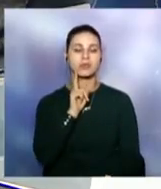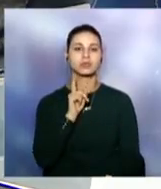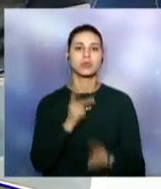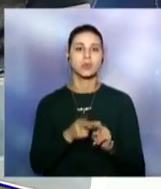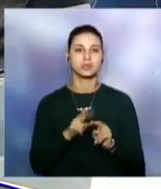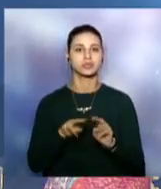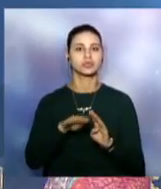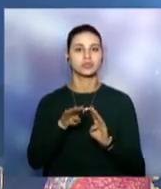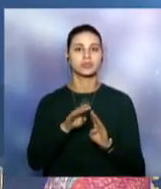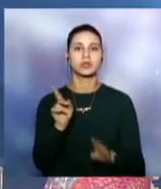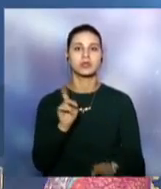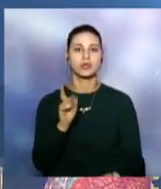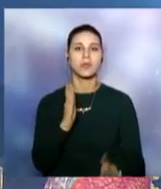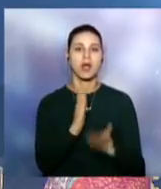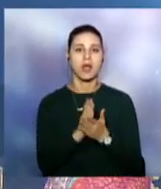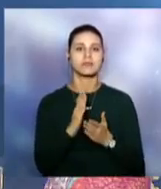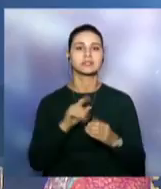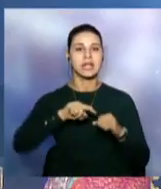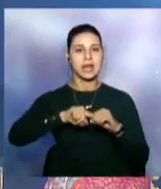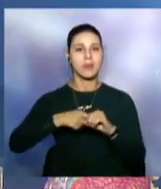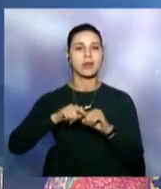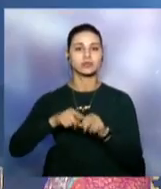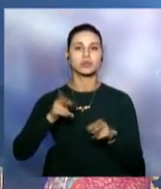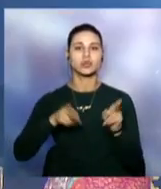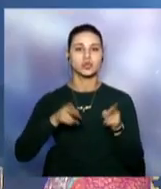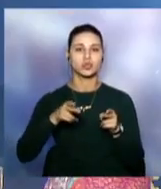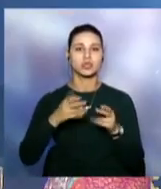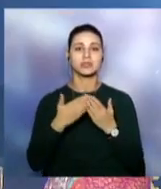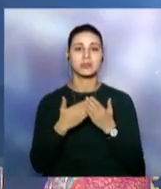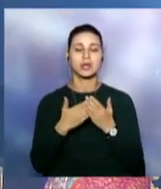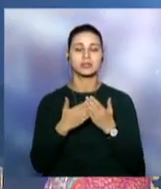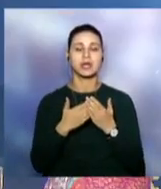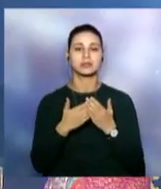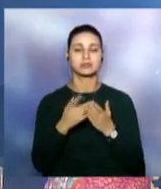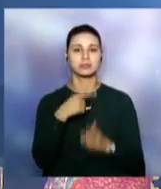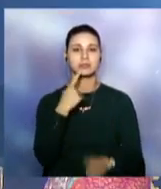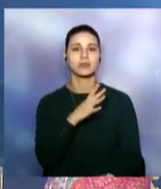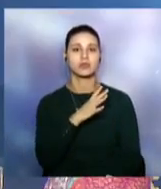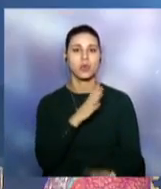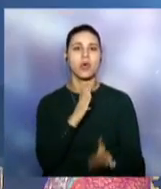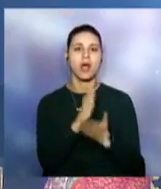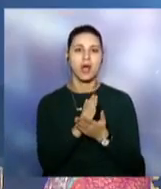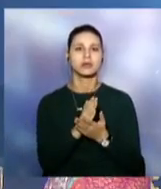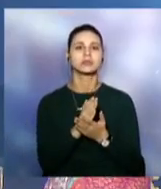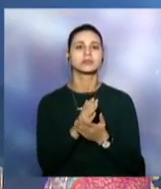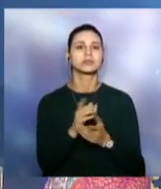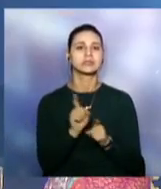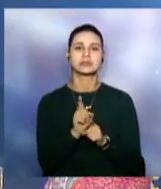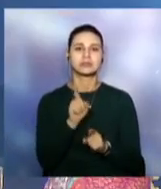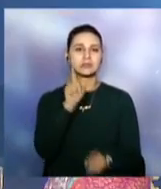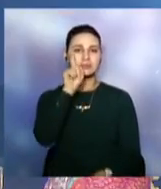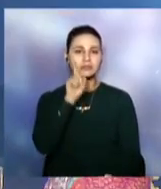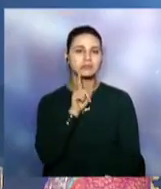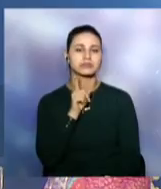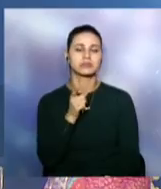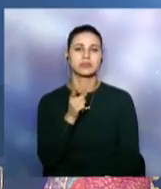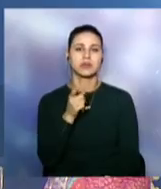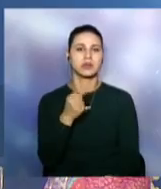ის უპირატესობა, რომელიც აქვს ლაპარასკოპიურ ქირურგიას, თუნდაც თქვენ ბრძანეთ, რომ არის დამზოგველი, მინიმალურია